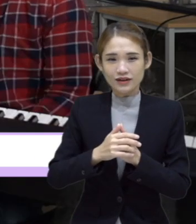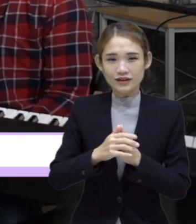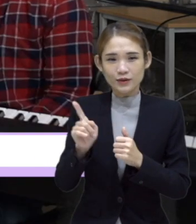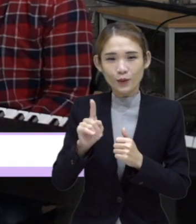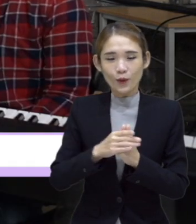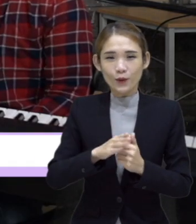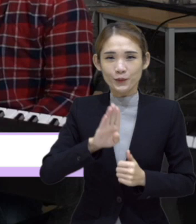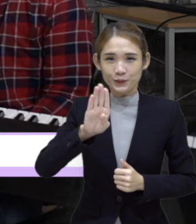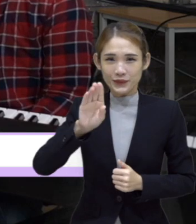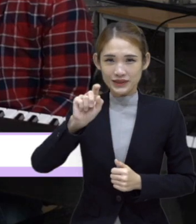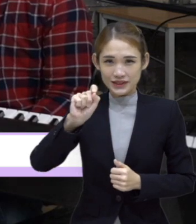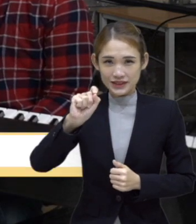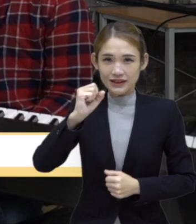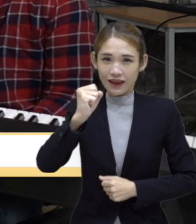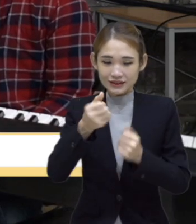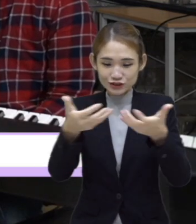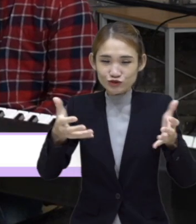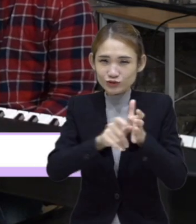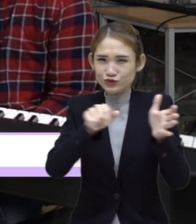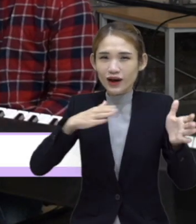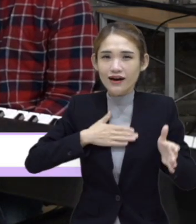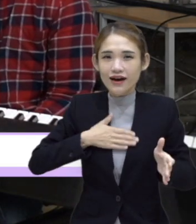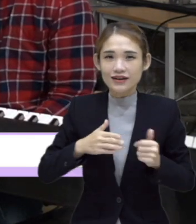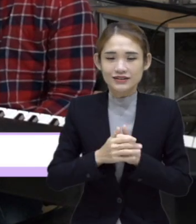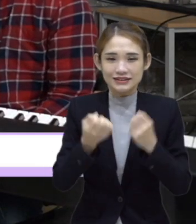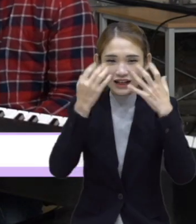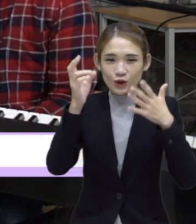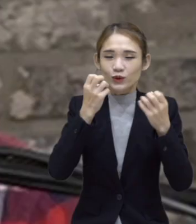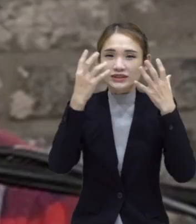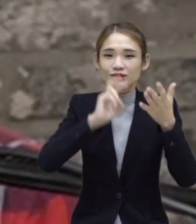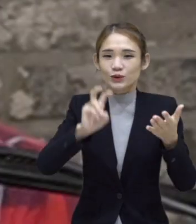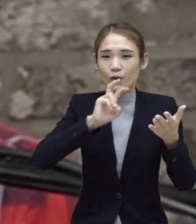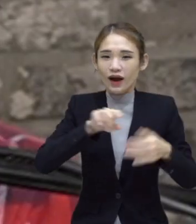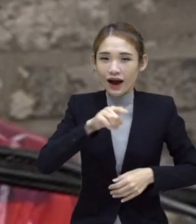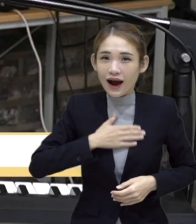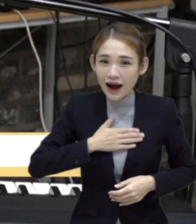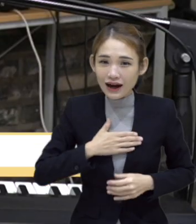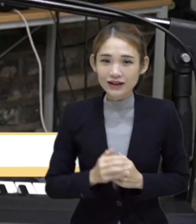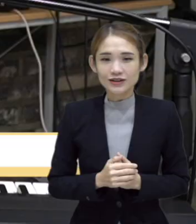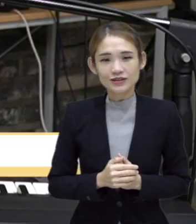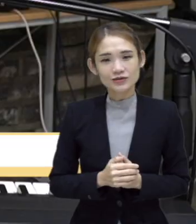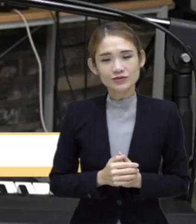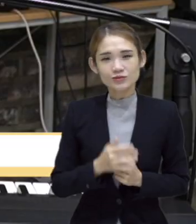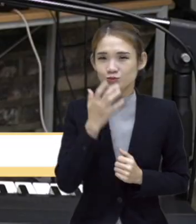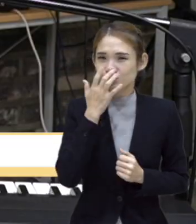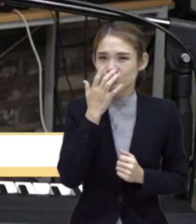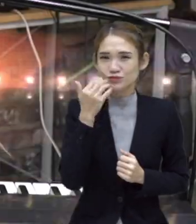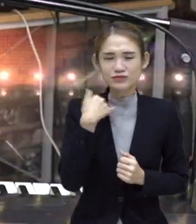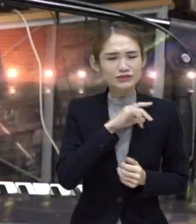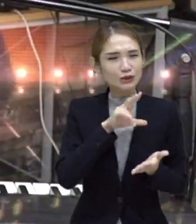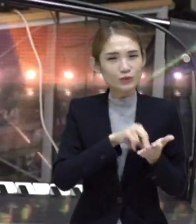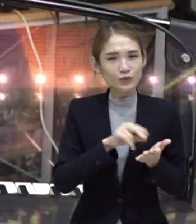노래 BTS라는 그룹은 아시죠? 네. BTS의 새로운 신곡 아세요? 그 뭐 제목이 뭐라고